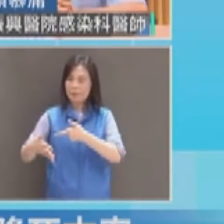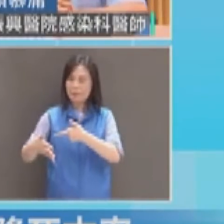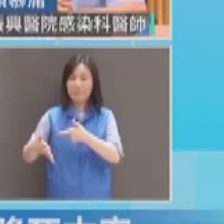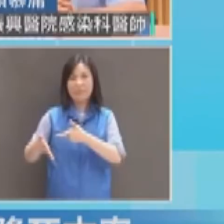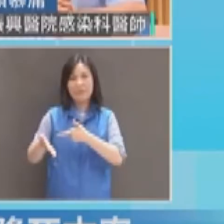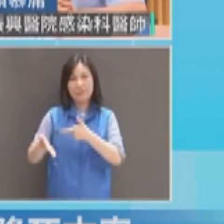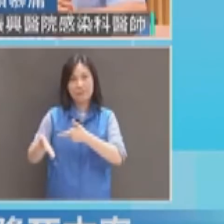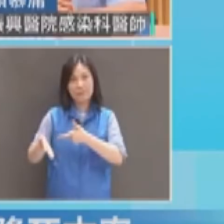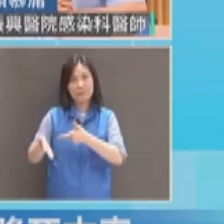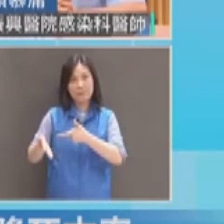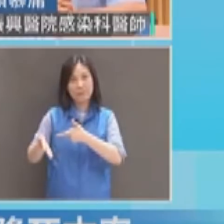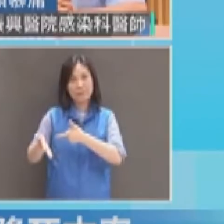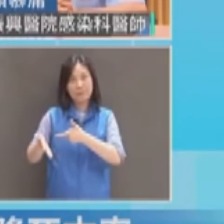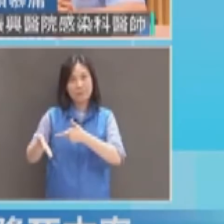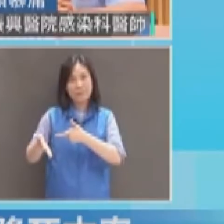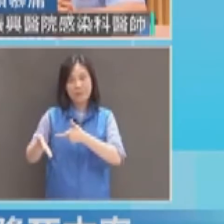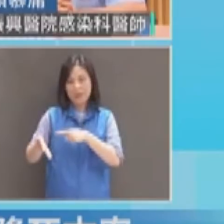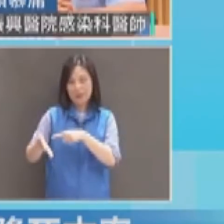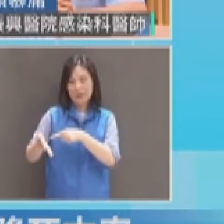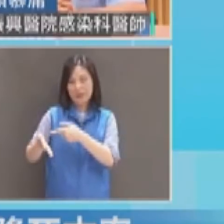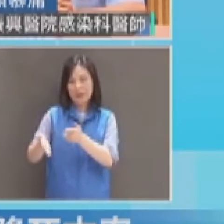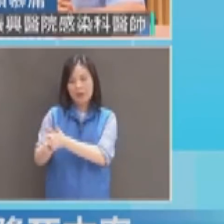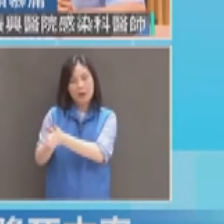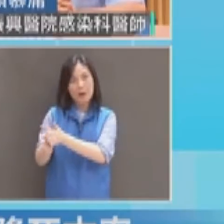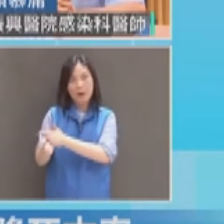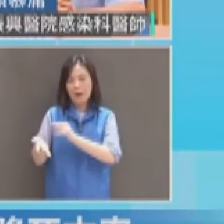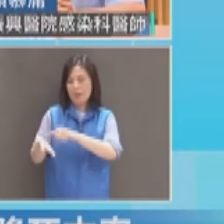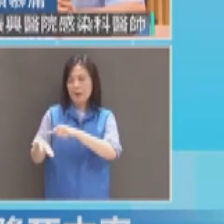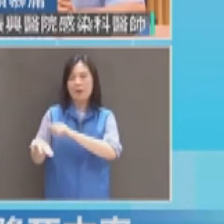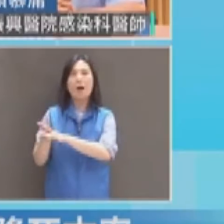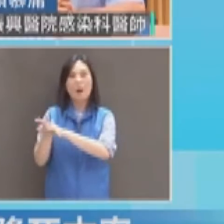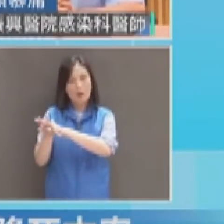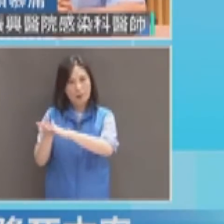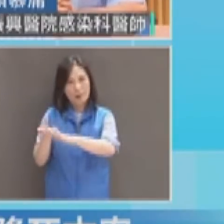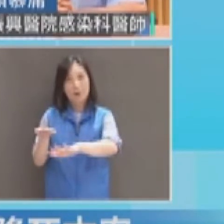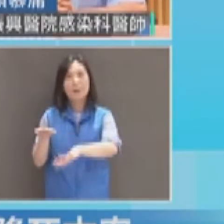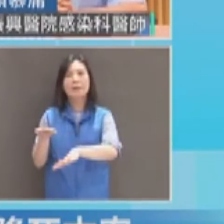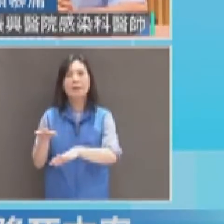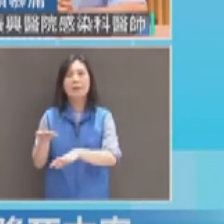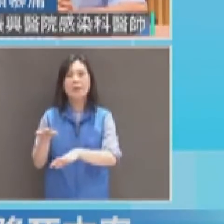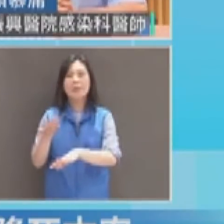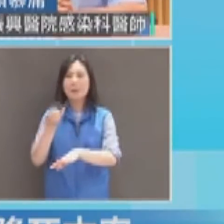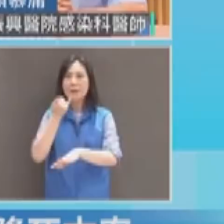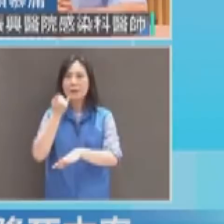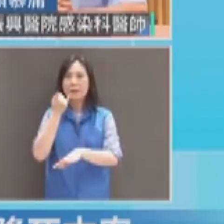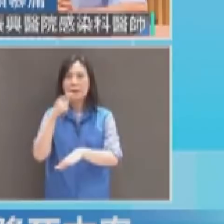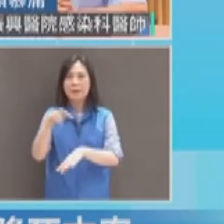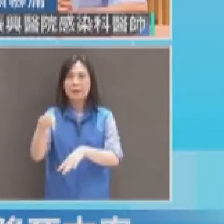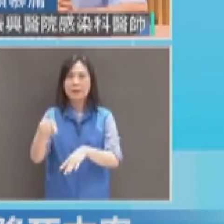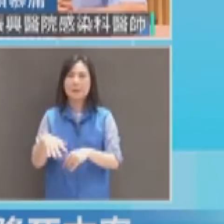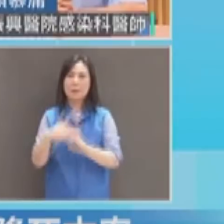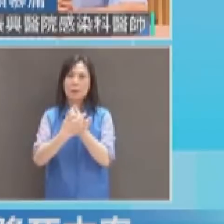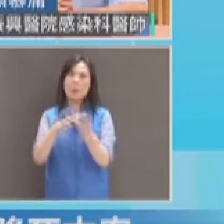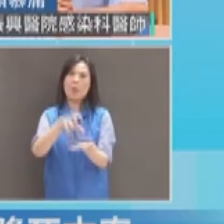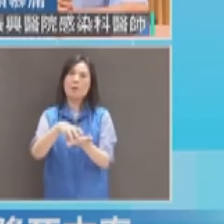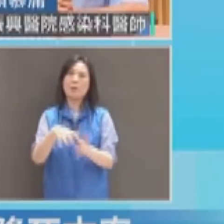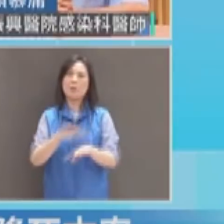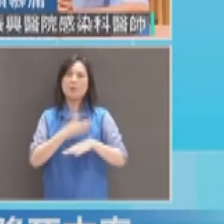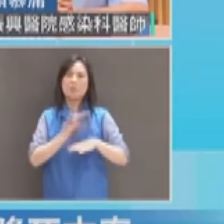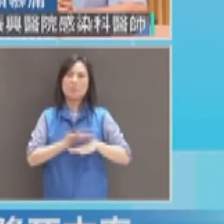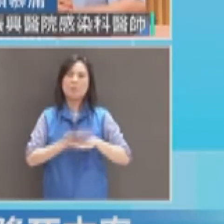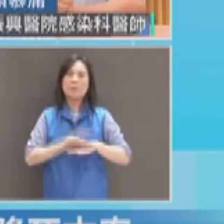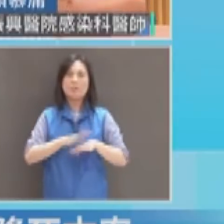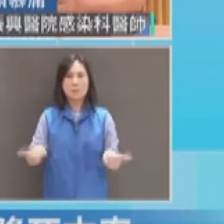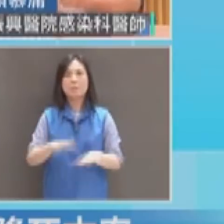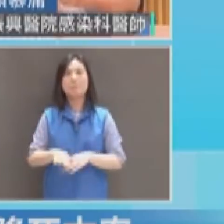手，哦，就把右手的污染区再恢复成清洁区，哦，那这样就可以在交通进行的时候保证交通安全，哦，下一